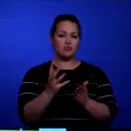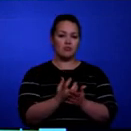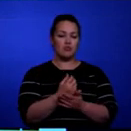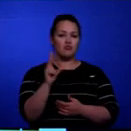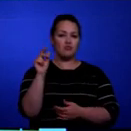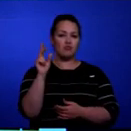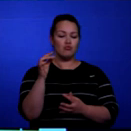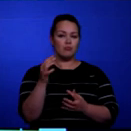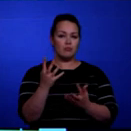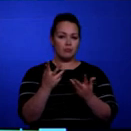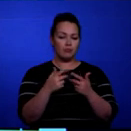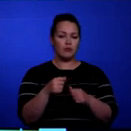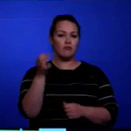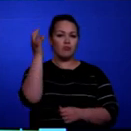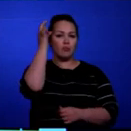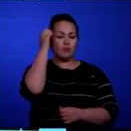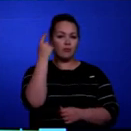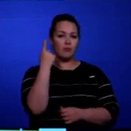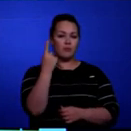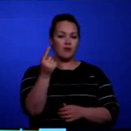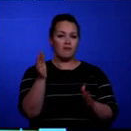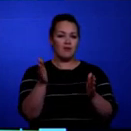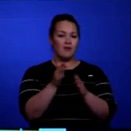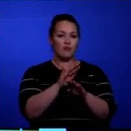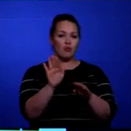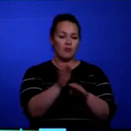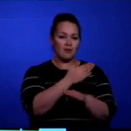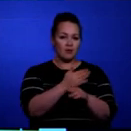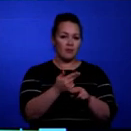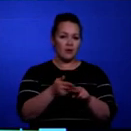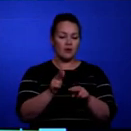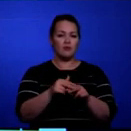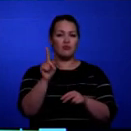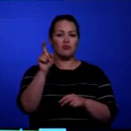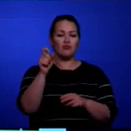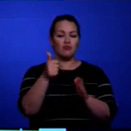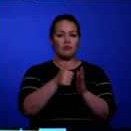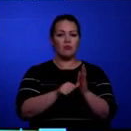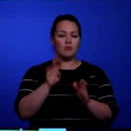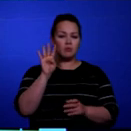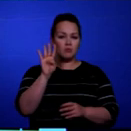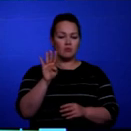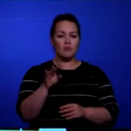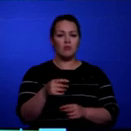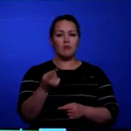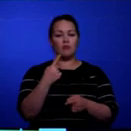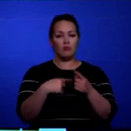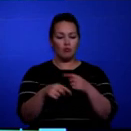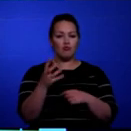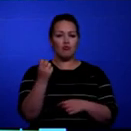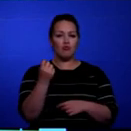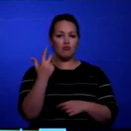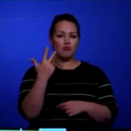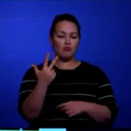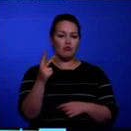для этого вспоминаю 1 неполное делимое это 164 после него еще три